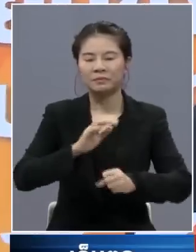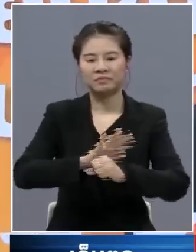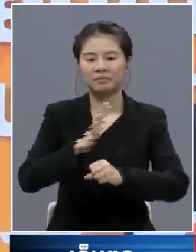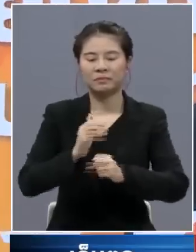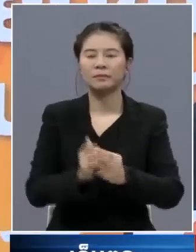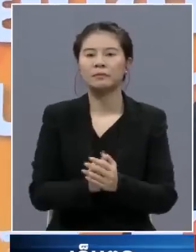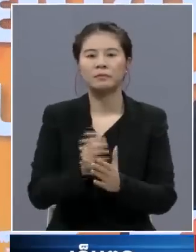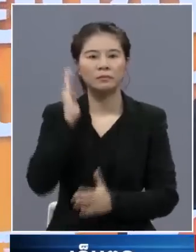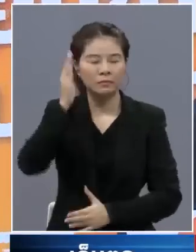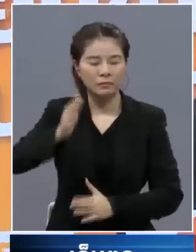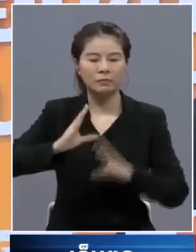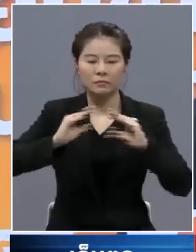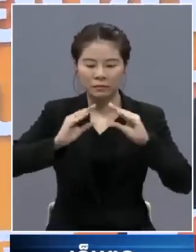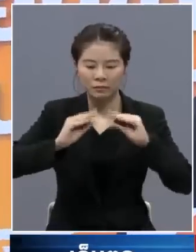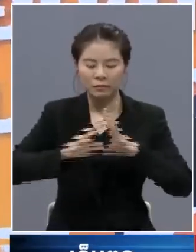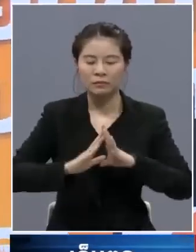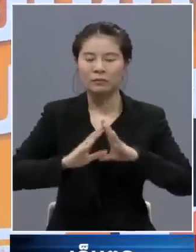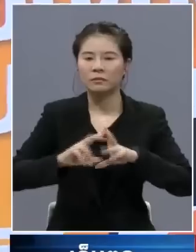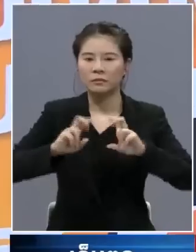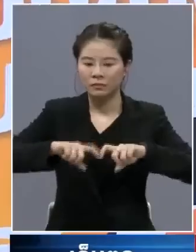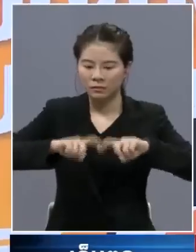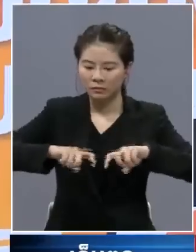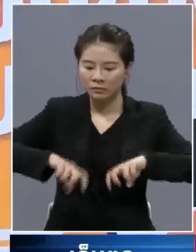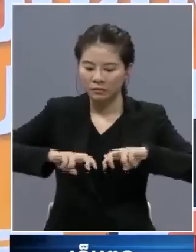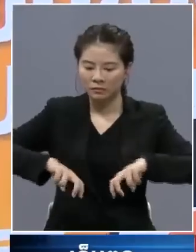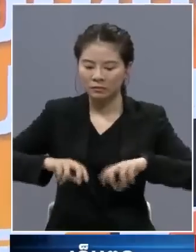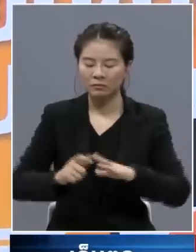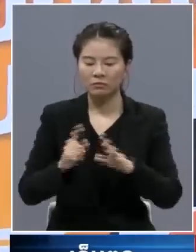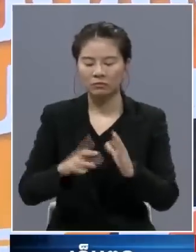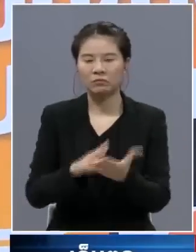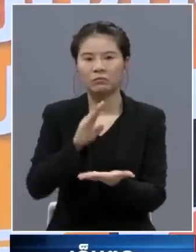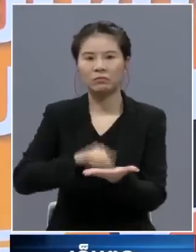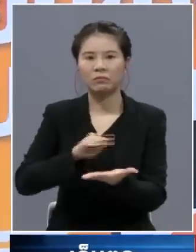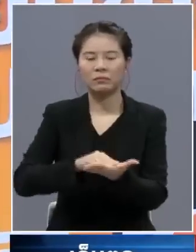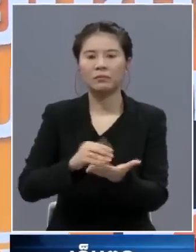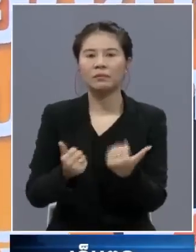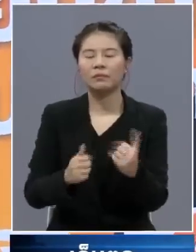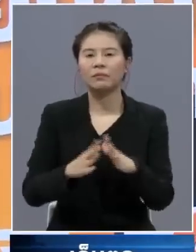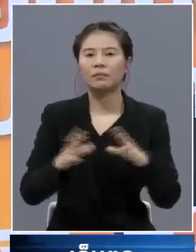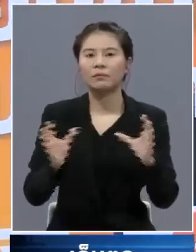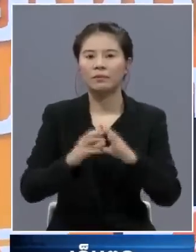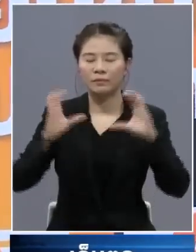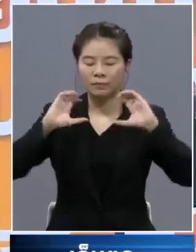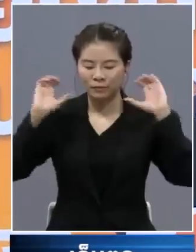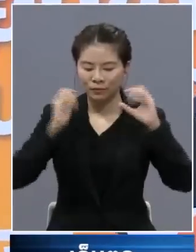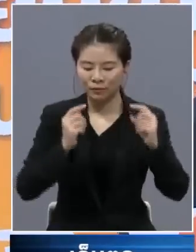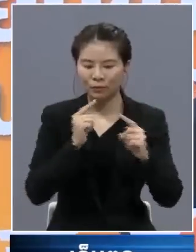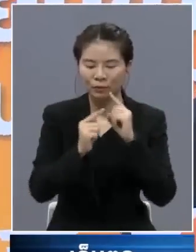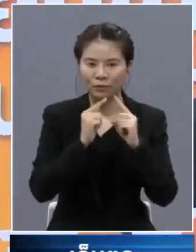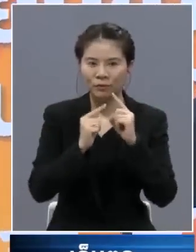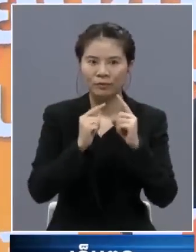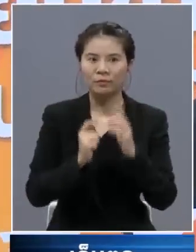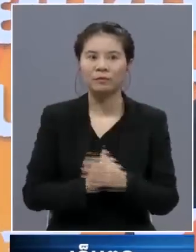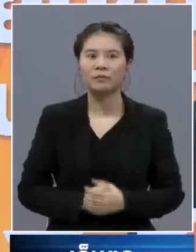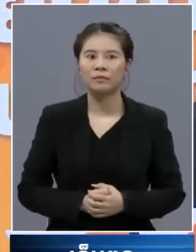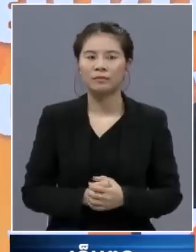ผสมกลมกลืนกันได้นะฮะอันนี้ก็เป็นเรื่องของพรรคร่วมรัฐบาลที่เขาจะต้องไปคุยกันคราวนี้ไปดูความเคลื่อนไหวของทางฝากรัฐบาลคุณผู้ชมครับเมื่อว